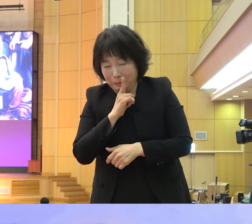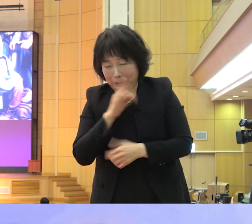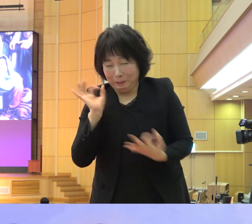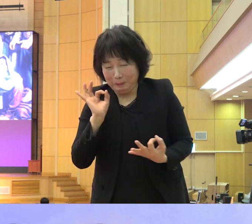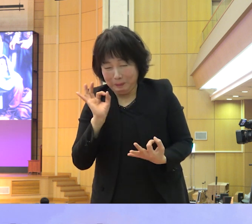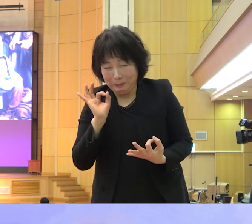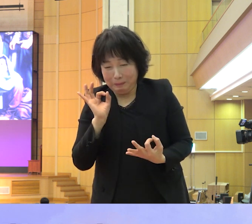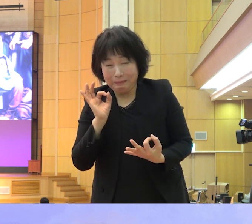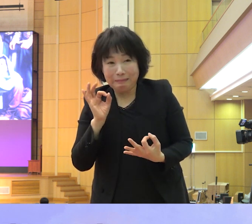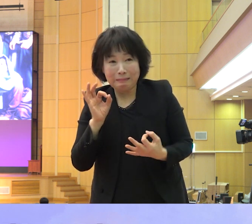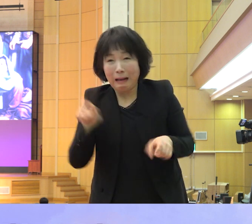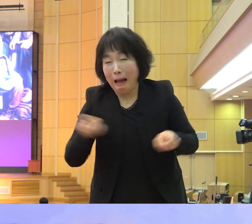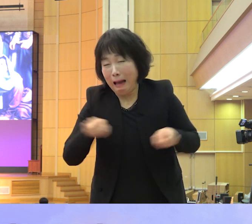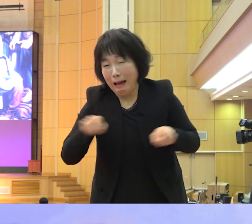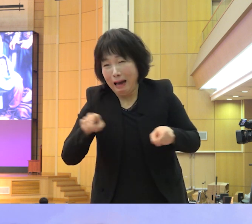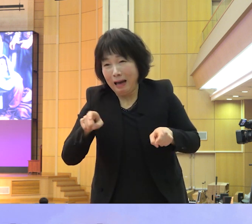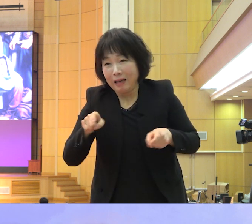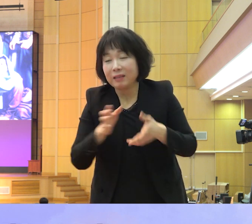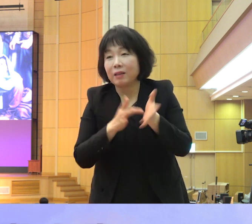그런데 예수님이 이런 말이에요.